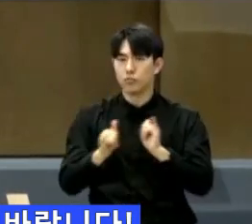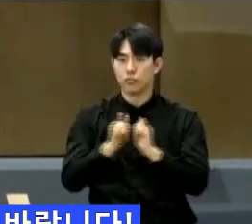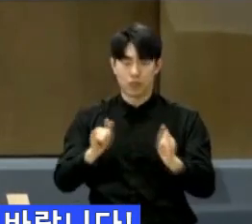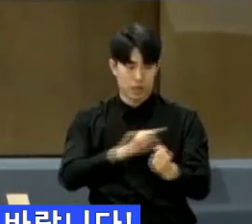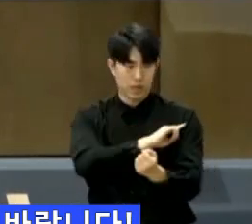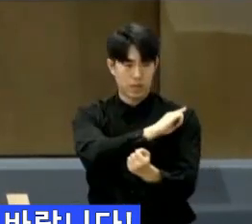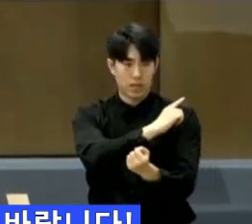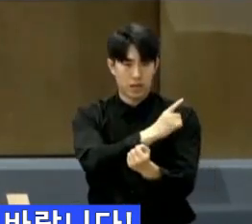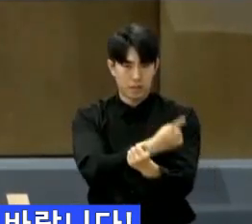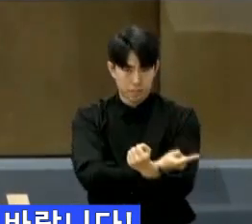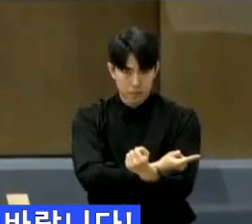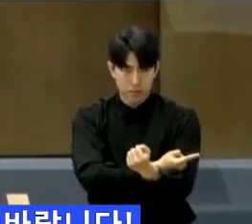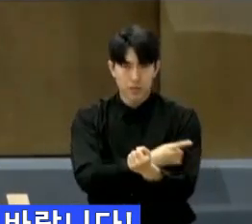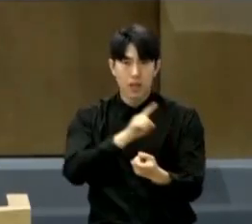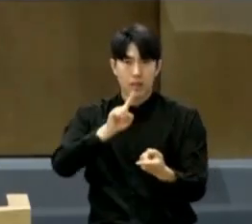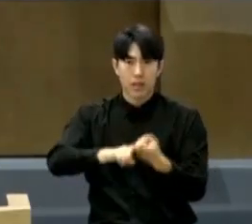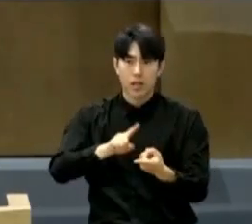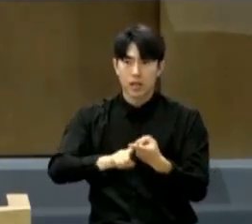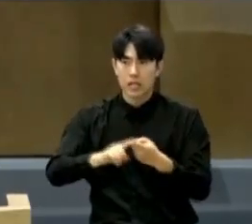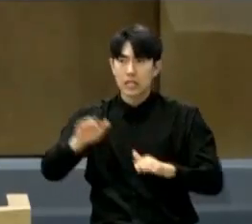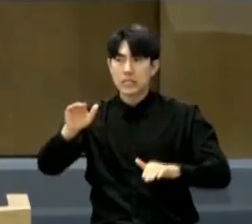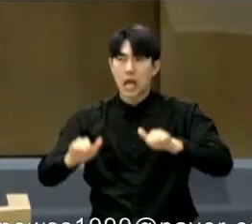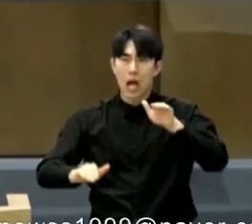관련하여 부당한